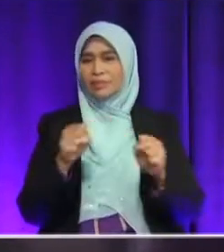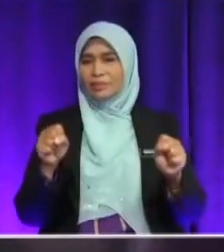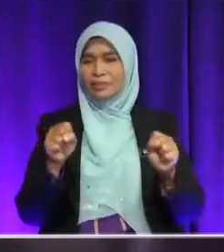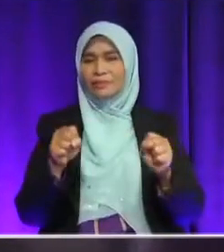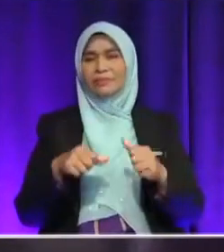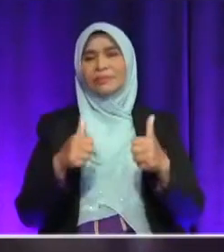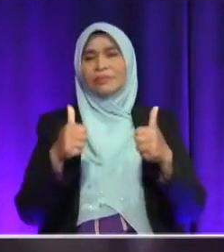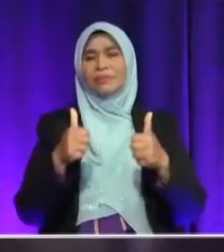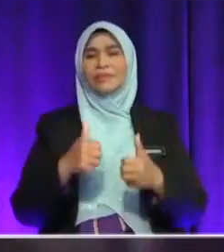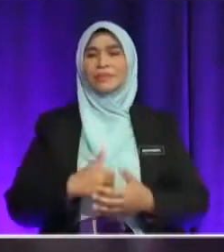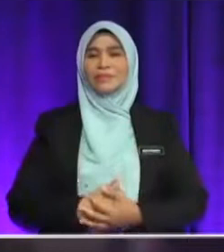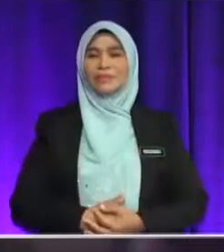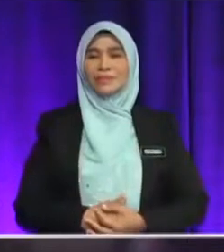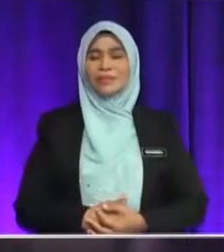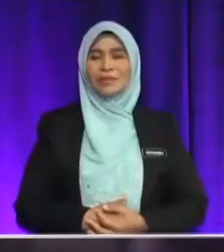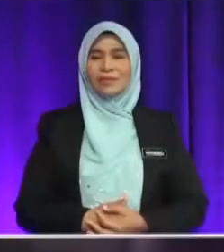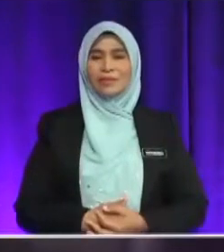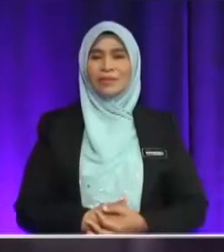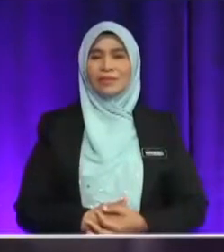senyum ini